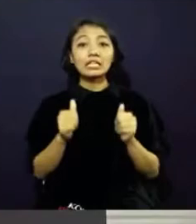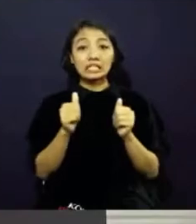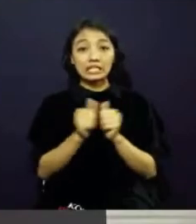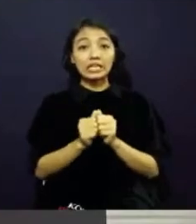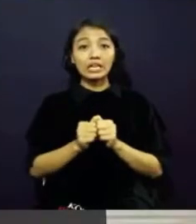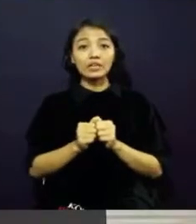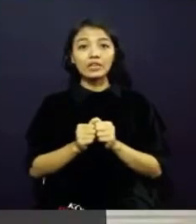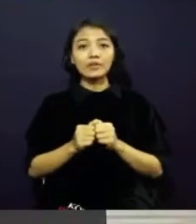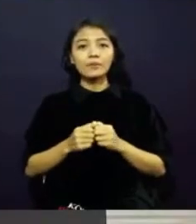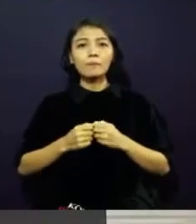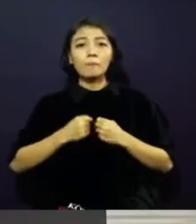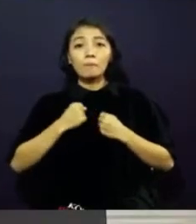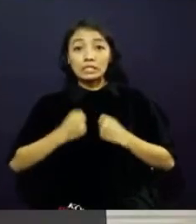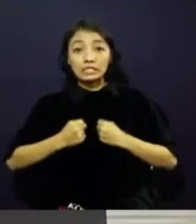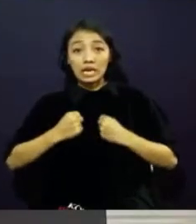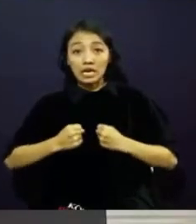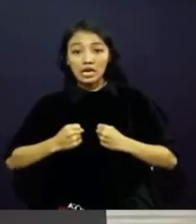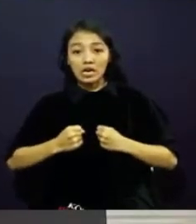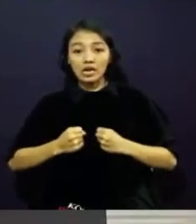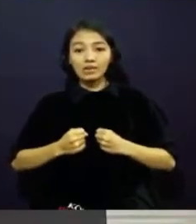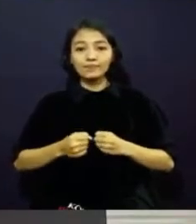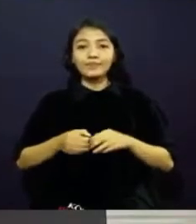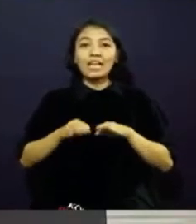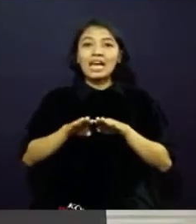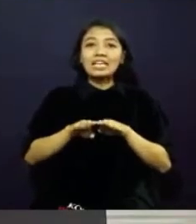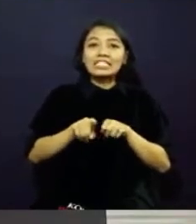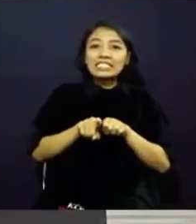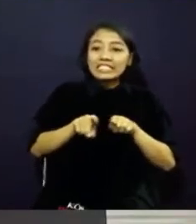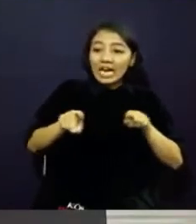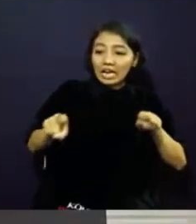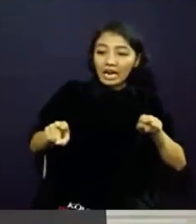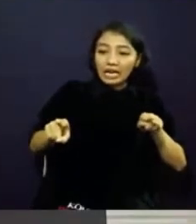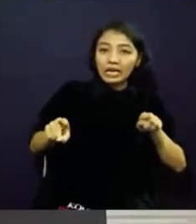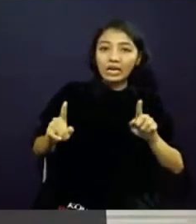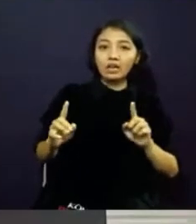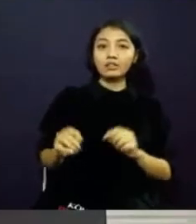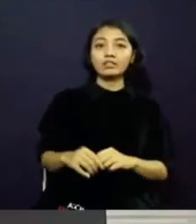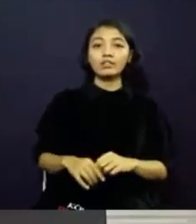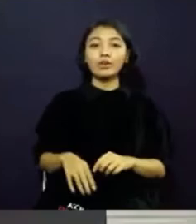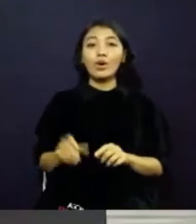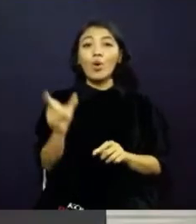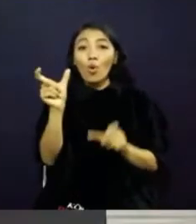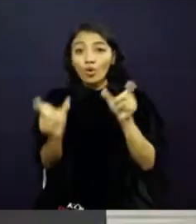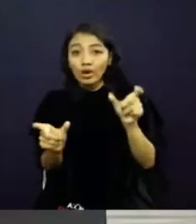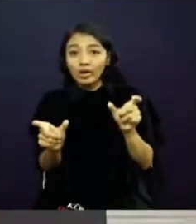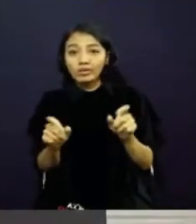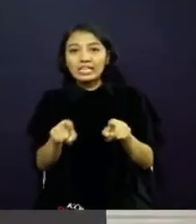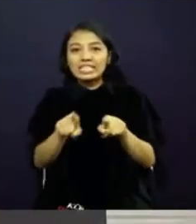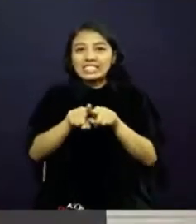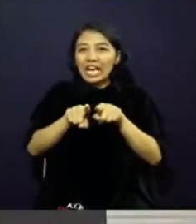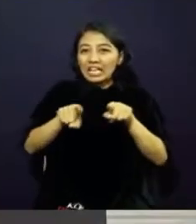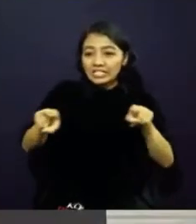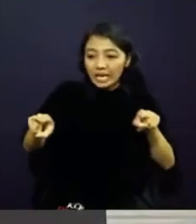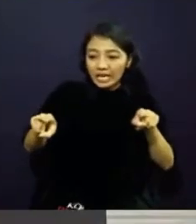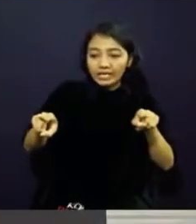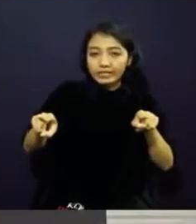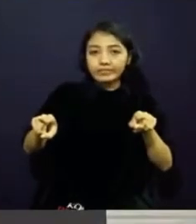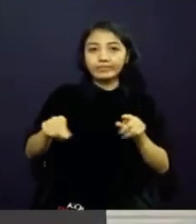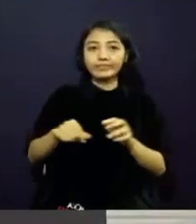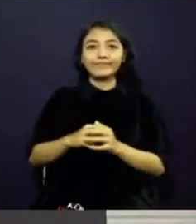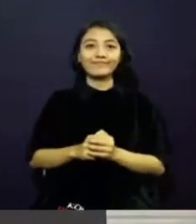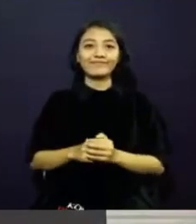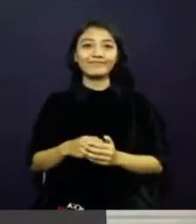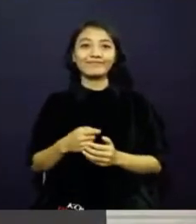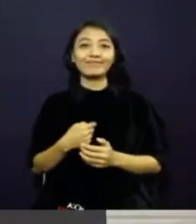menggagas sosial distensi Maka perayaan ekaristi dalam masa pandemic ini harus kita